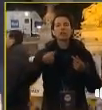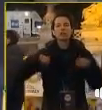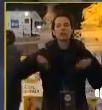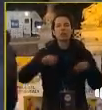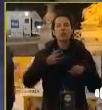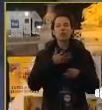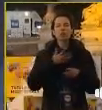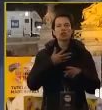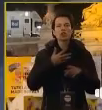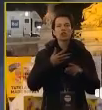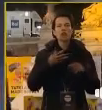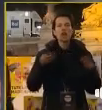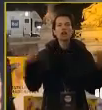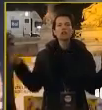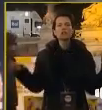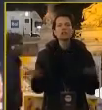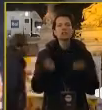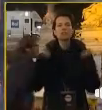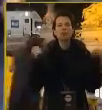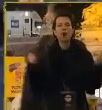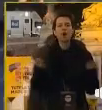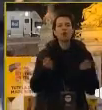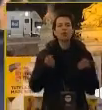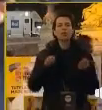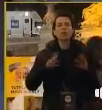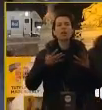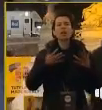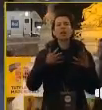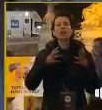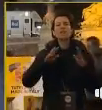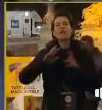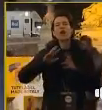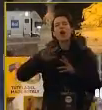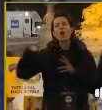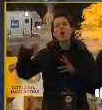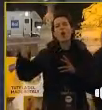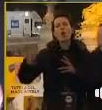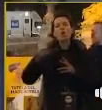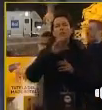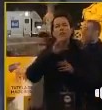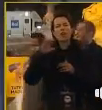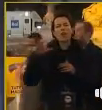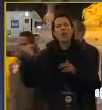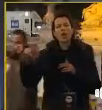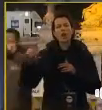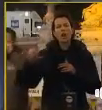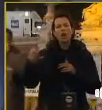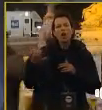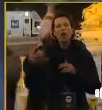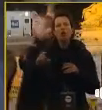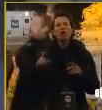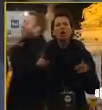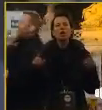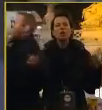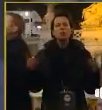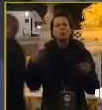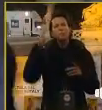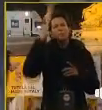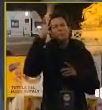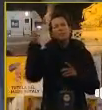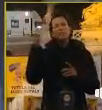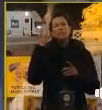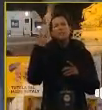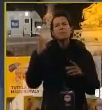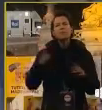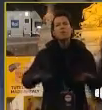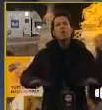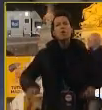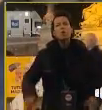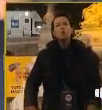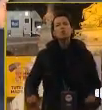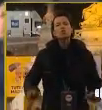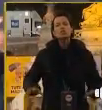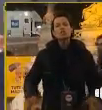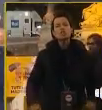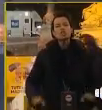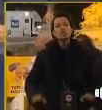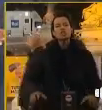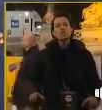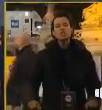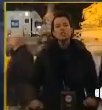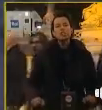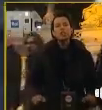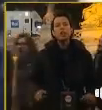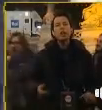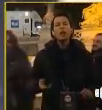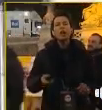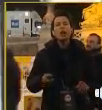della Coca-Cola. Abbiamo uno spot che li mettono i cuscini nella sedia per renderlo 10 centimetri più